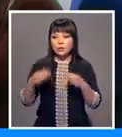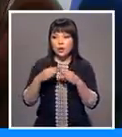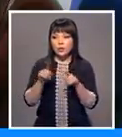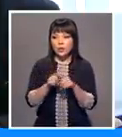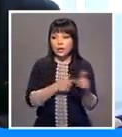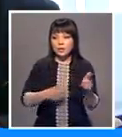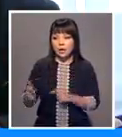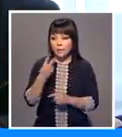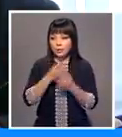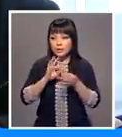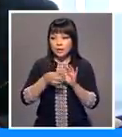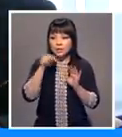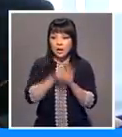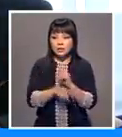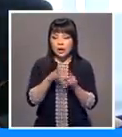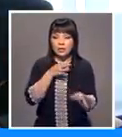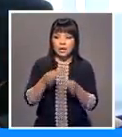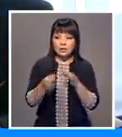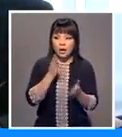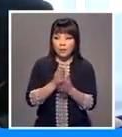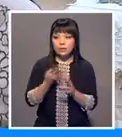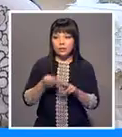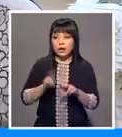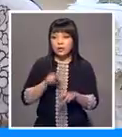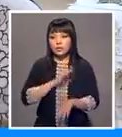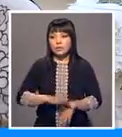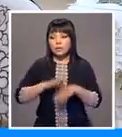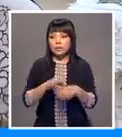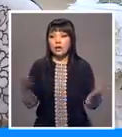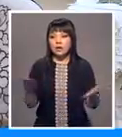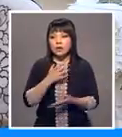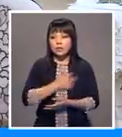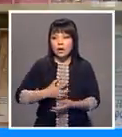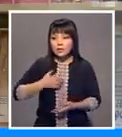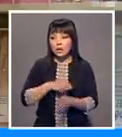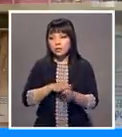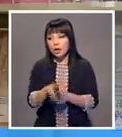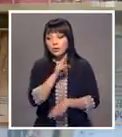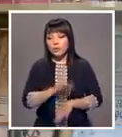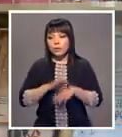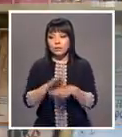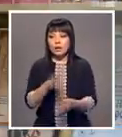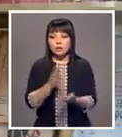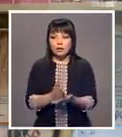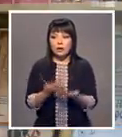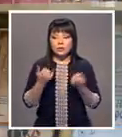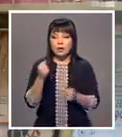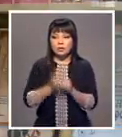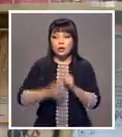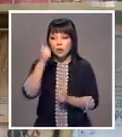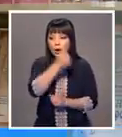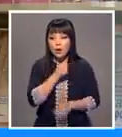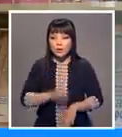ала талқыланып, егжей-тегжейлі әзірленеді. Ағымдағы жылы атқарылар жұмыстардың ауқымы көп. Ежегодно мы проводим.